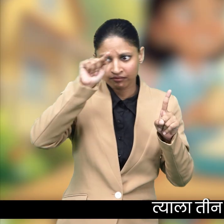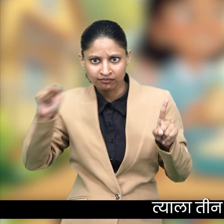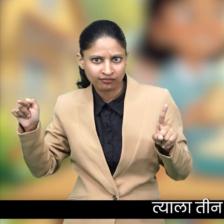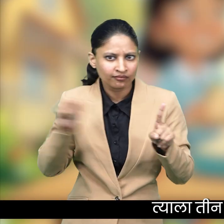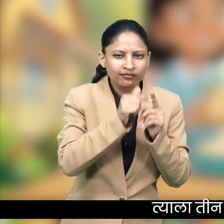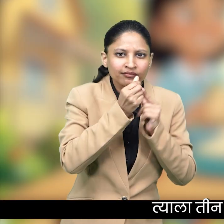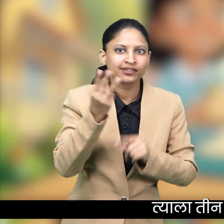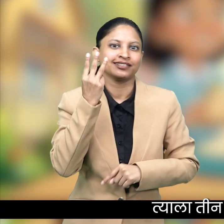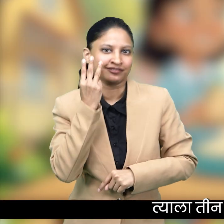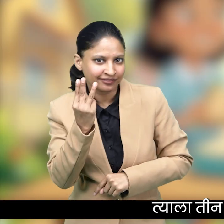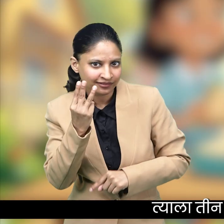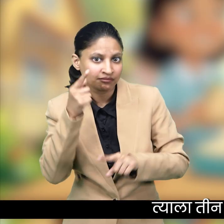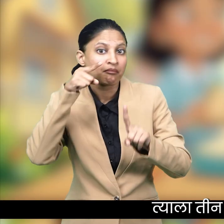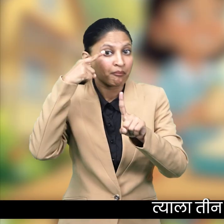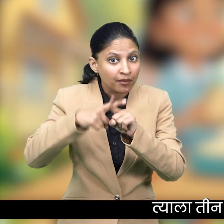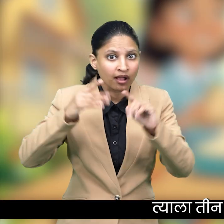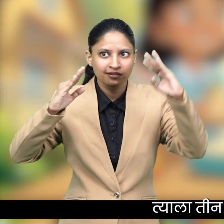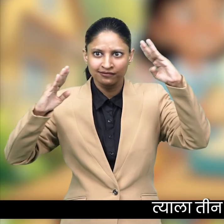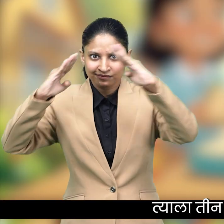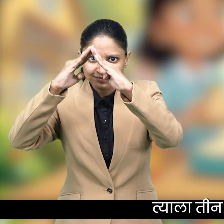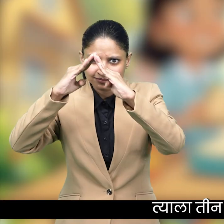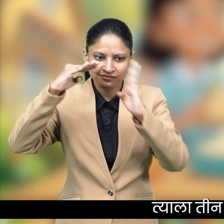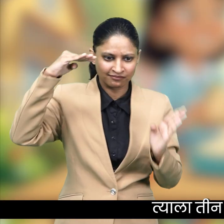त्याला 3 सरळ बाजू आणि 3 कोपरे आहेत.